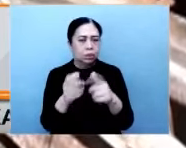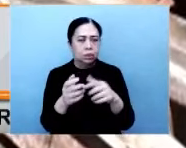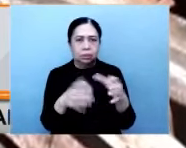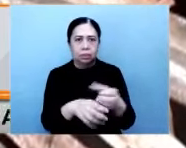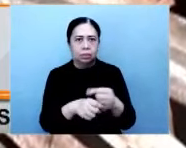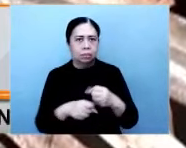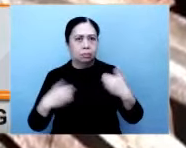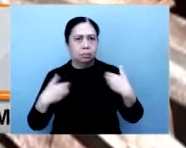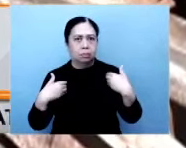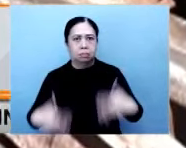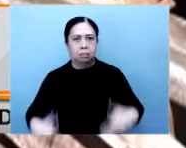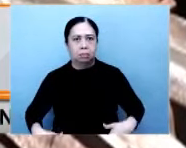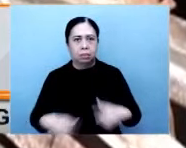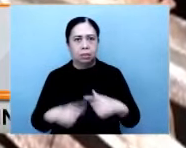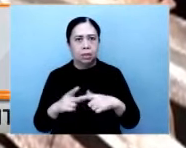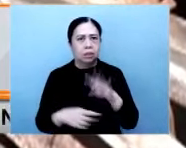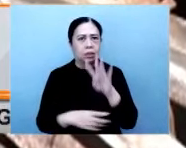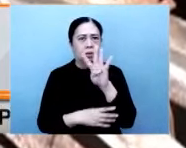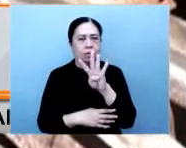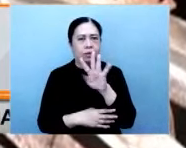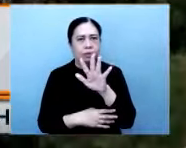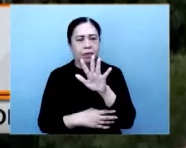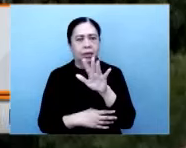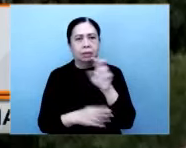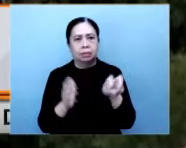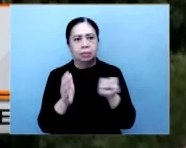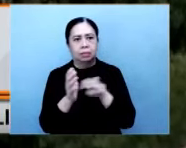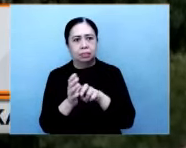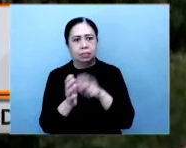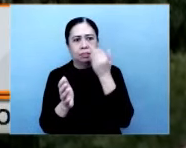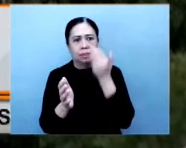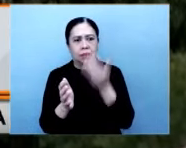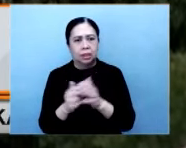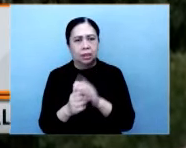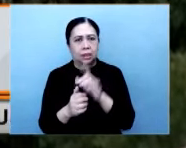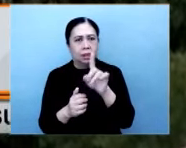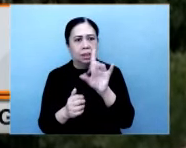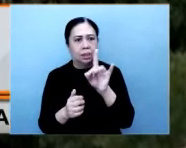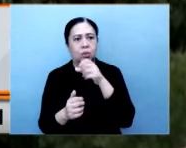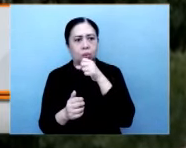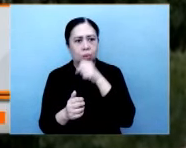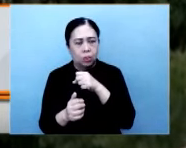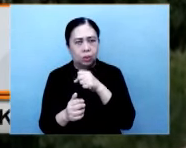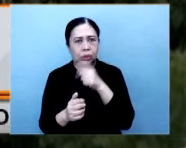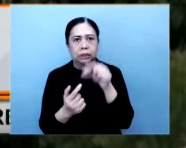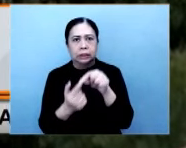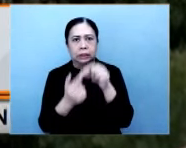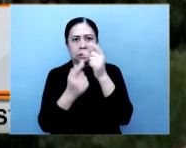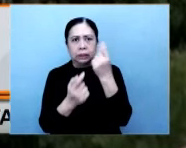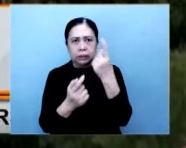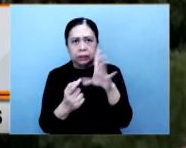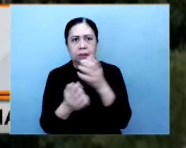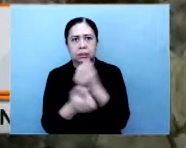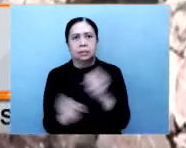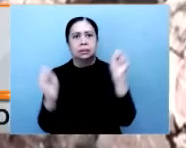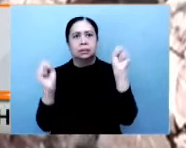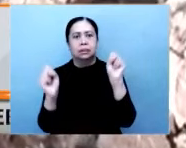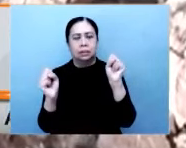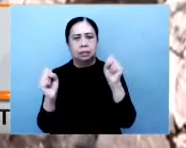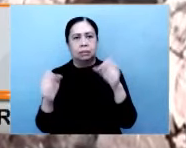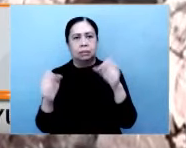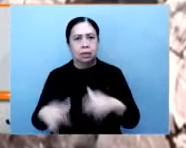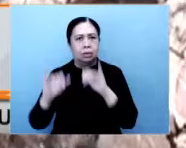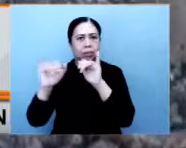pang labi ng 45 pasaherong nasawi. Isang batang 8 taong gulang ang tanging nakaligtas sa trahedya at nagpapagaling na